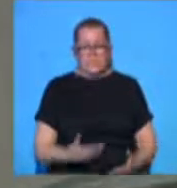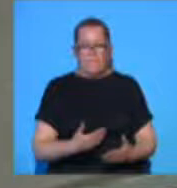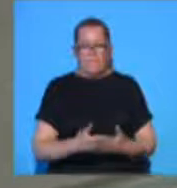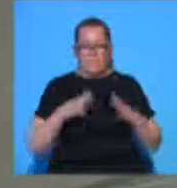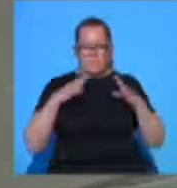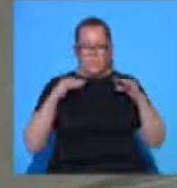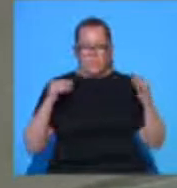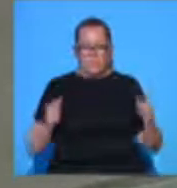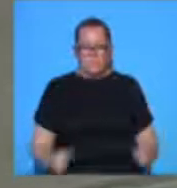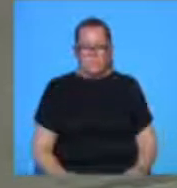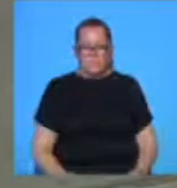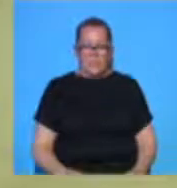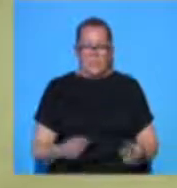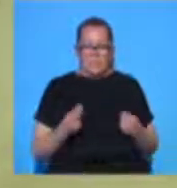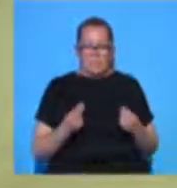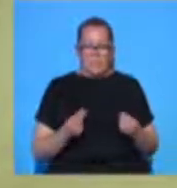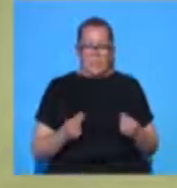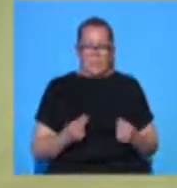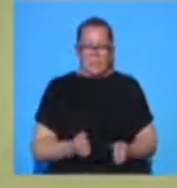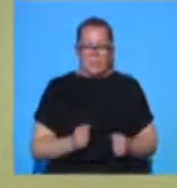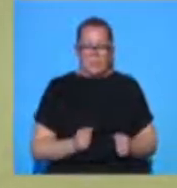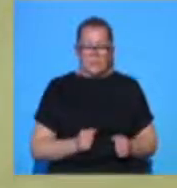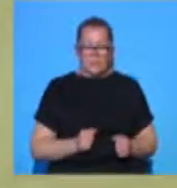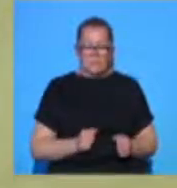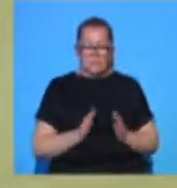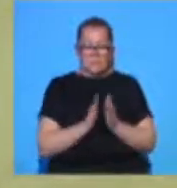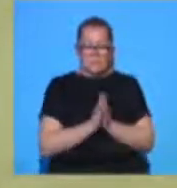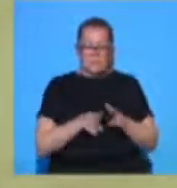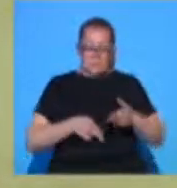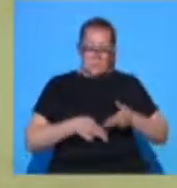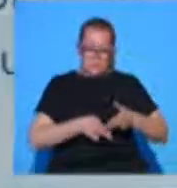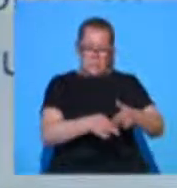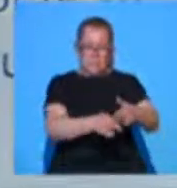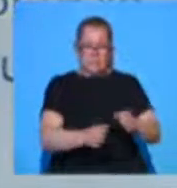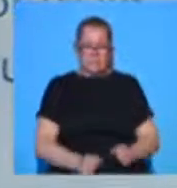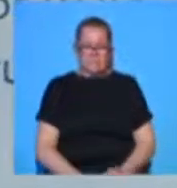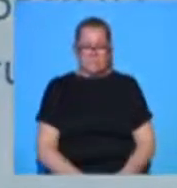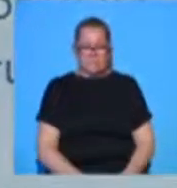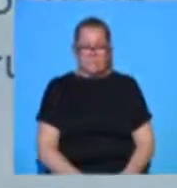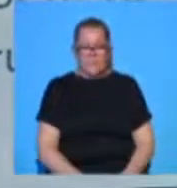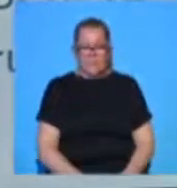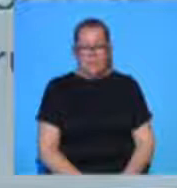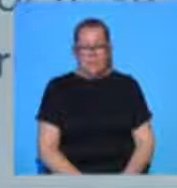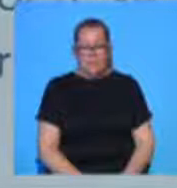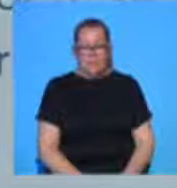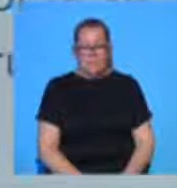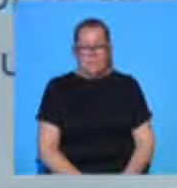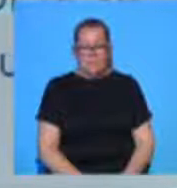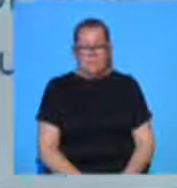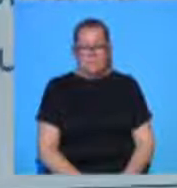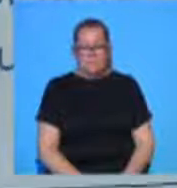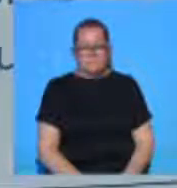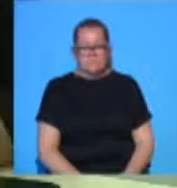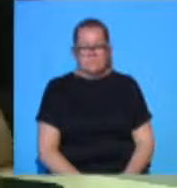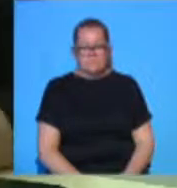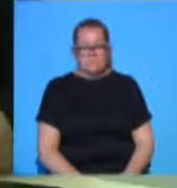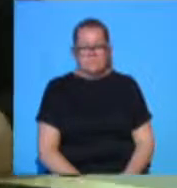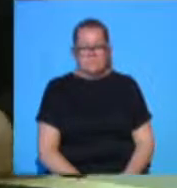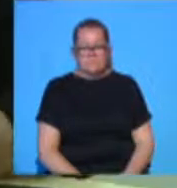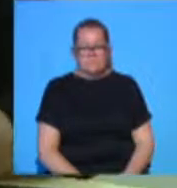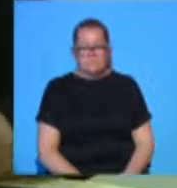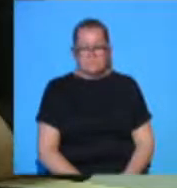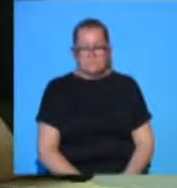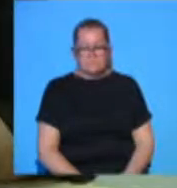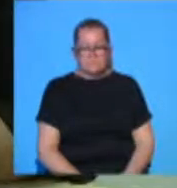mulți însă este mai comod sau sigur, în opinia lor, să vină la un centru specializat și să se lase pe mâna unui recenzor. Mai aveți